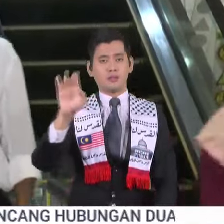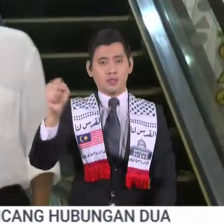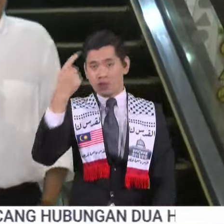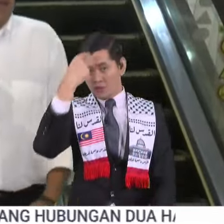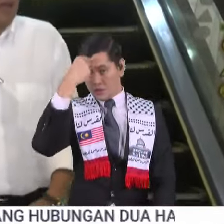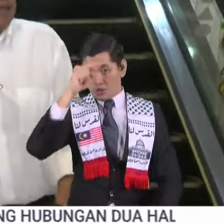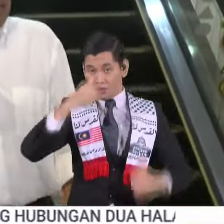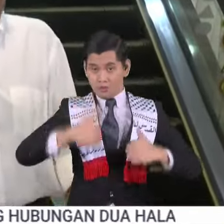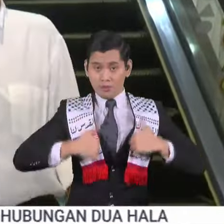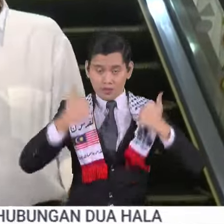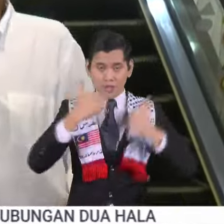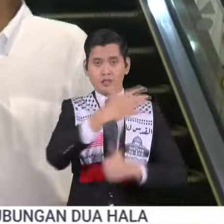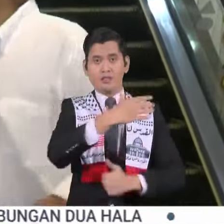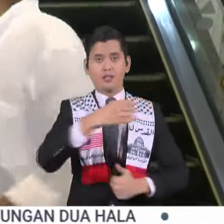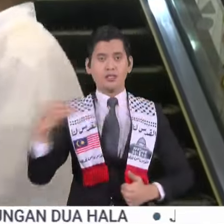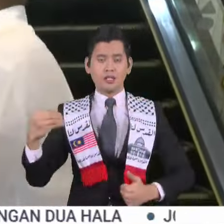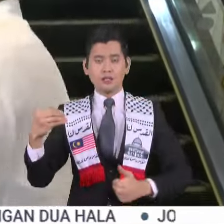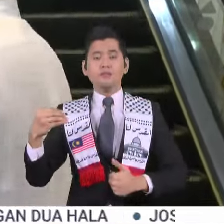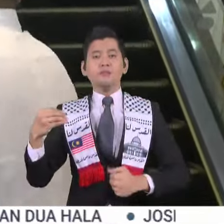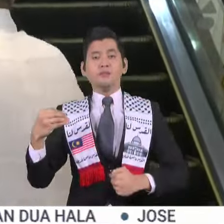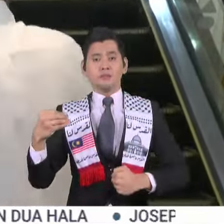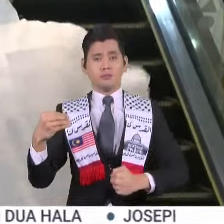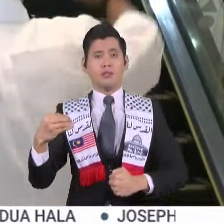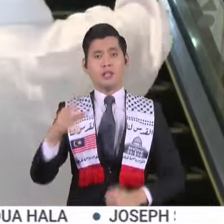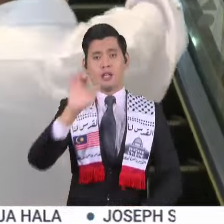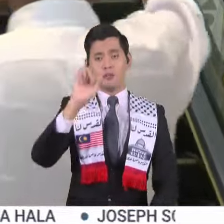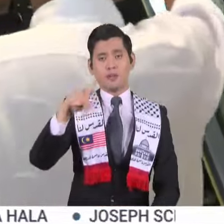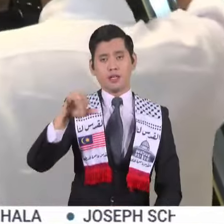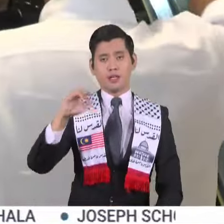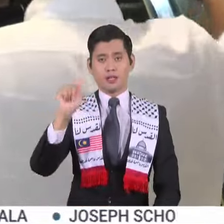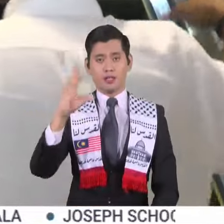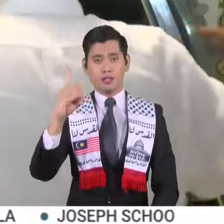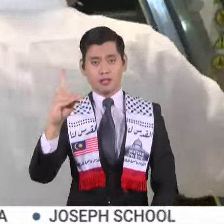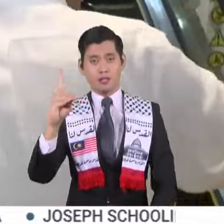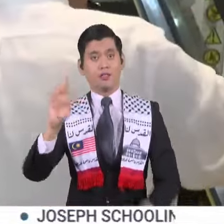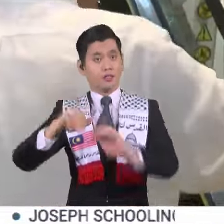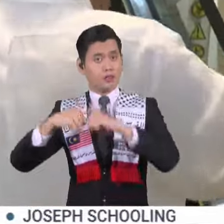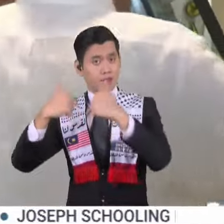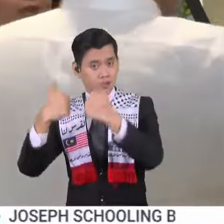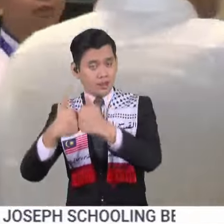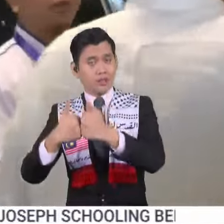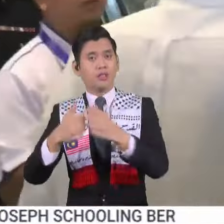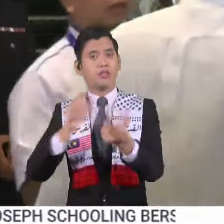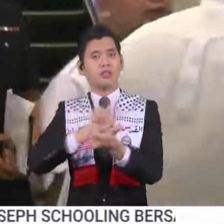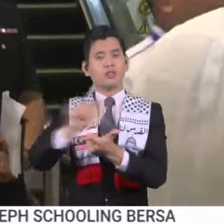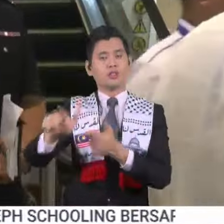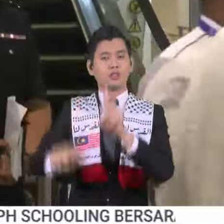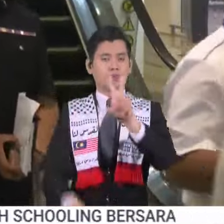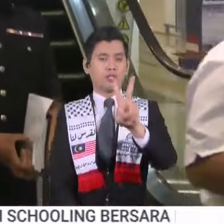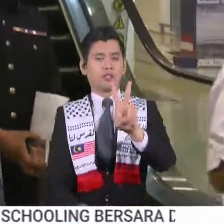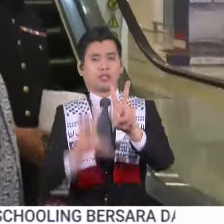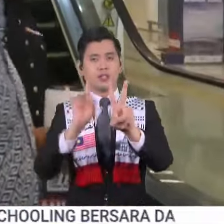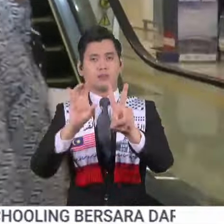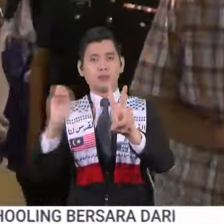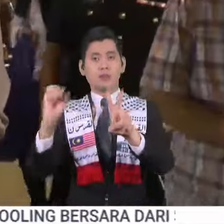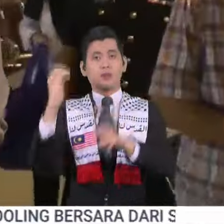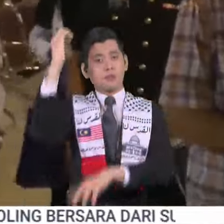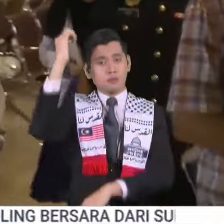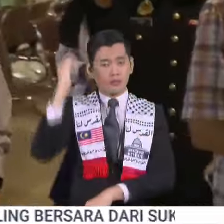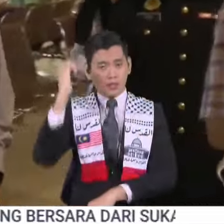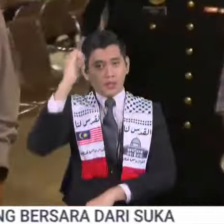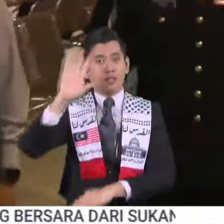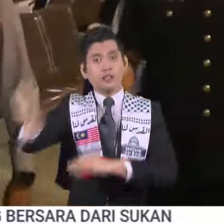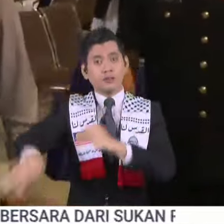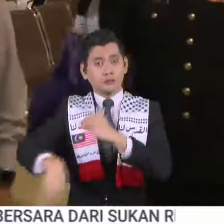Aidilfitri. Sementara itu, Agensi Pengangkutan Awam Darat APAD telah meluluskan 218 bas tambahan setakat 29